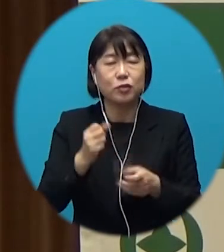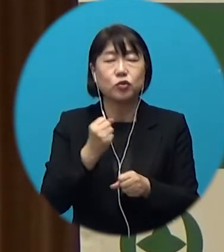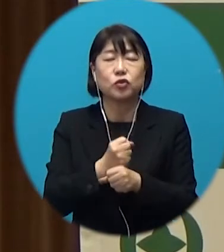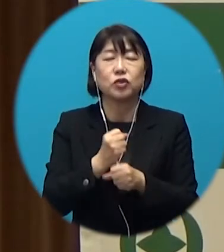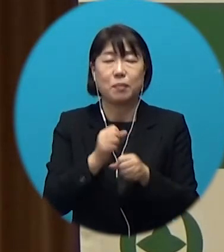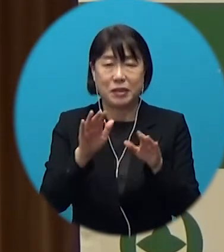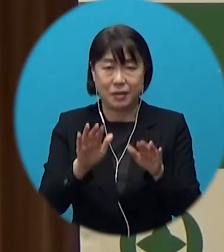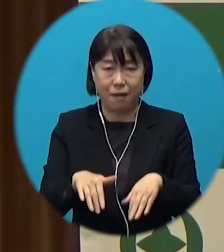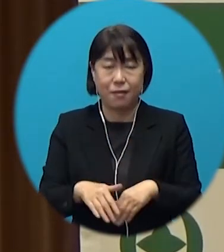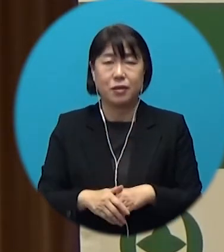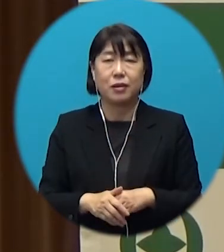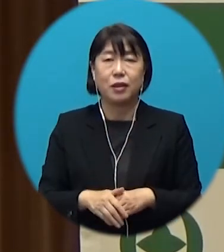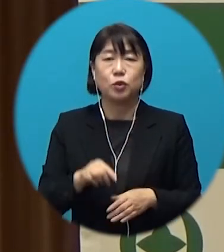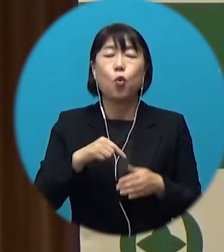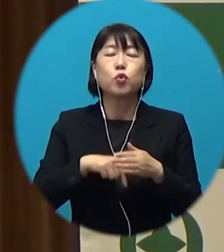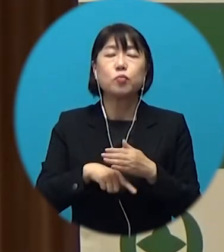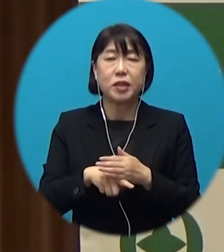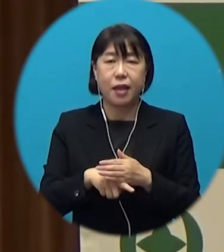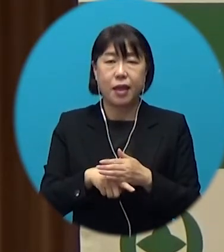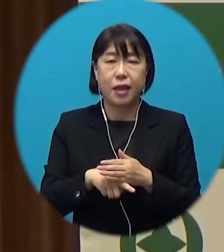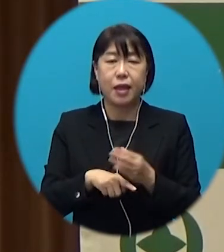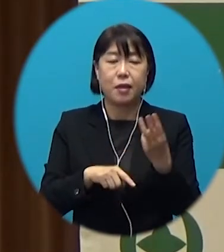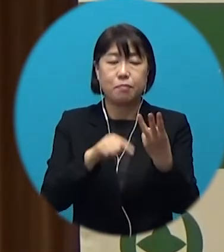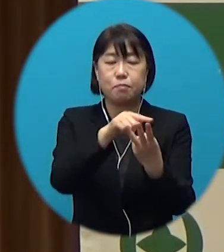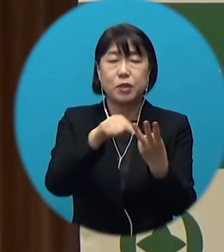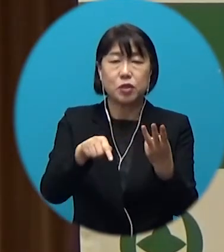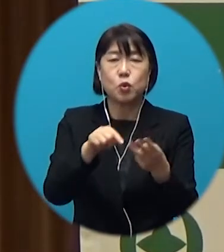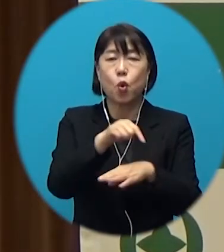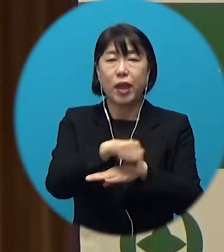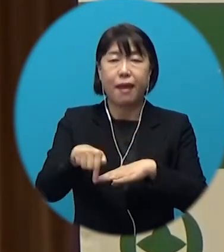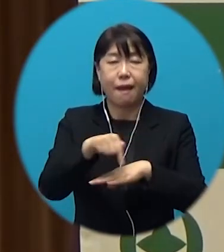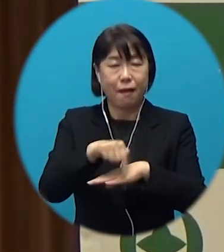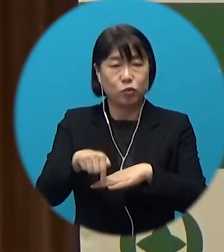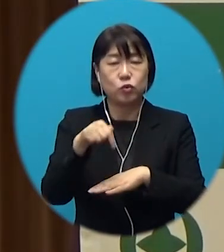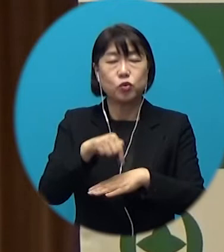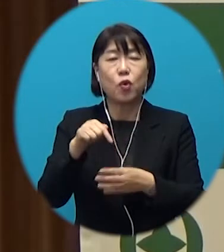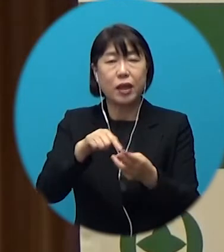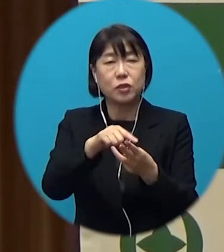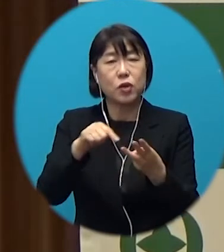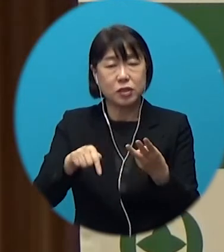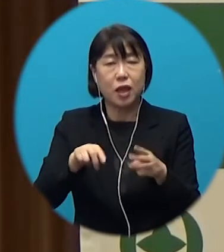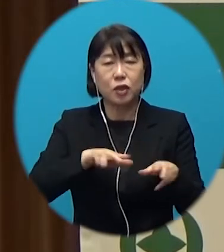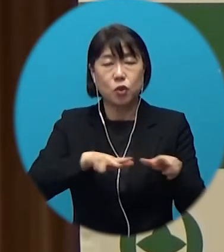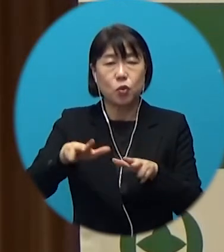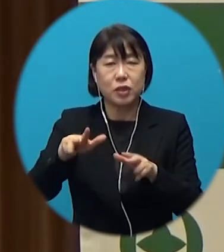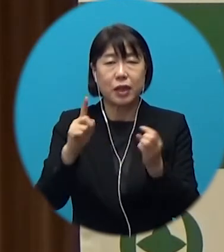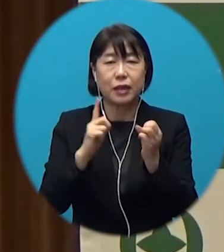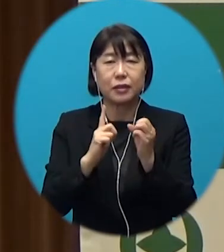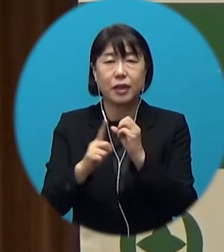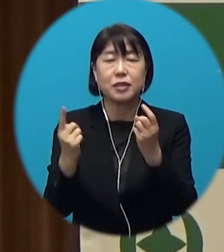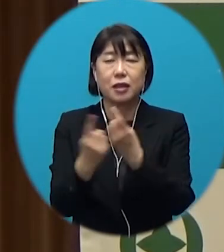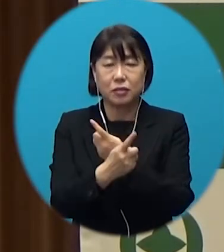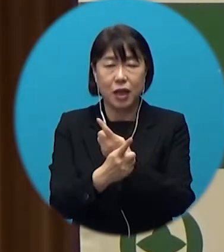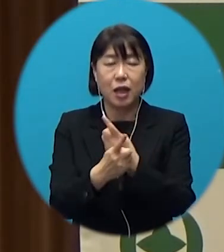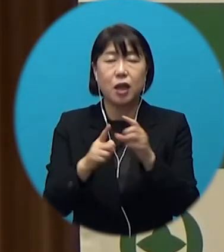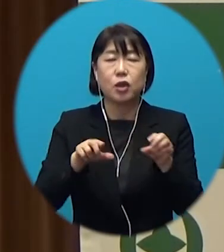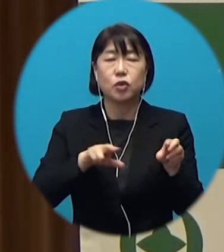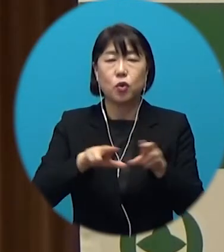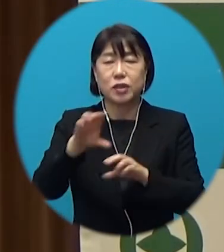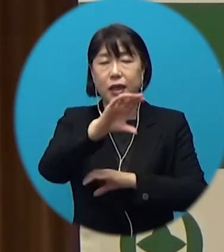ました。そういう意味で3つの計画、それぞれ行政デジタル化、行政開発支援、行政の中